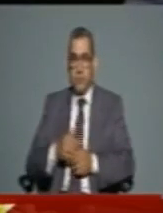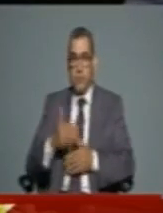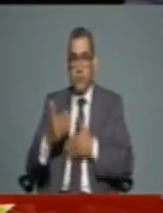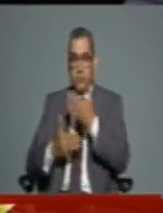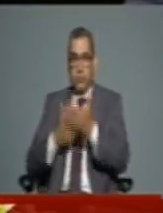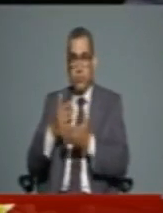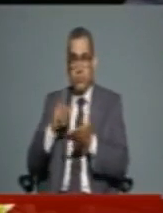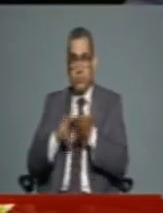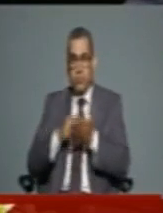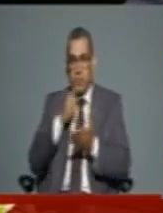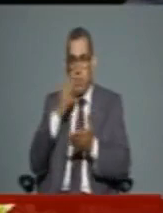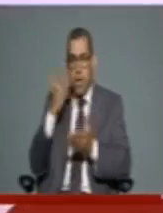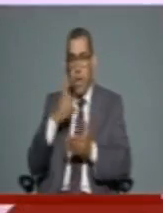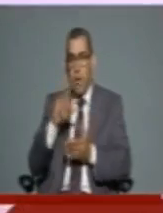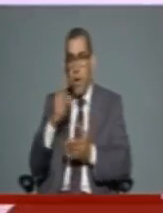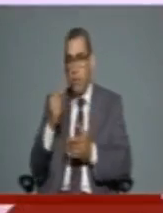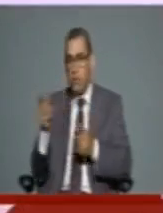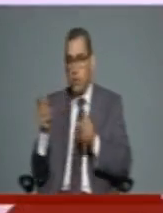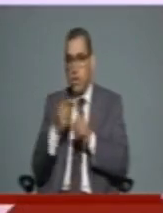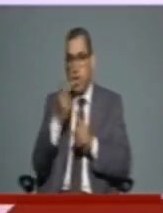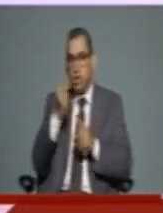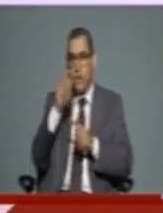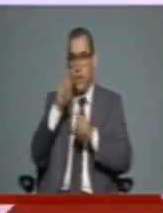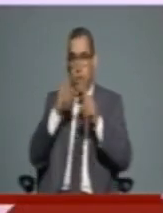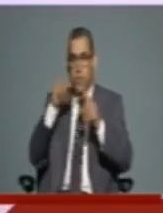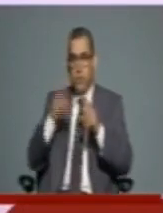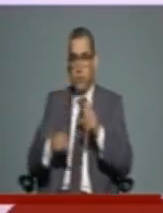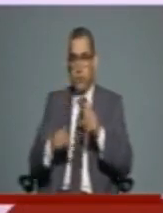من 15% لـ20% من قيمة السلع.